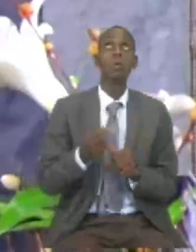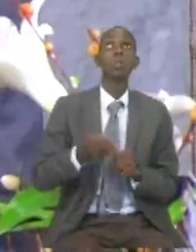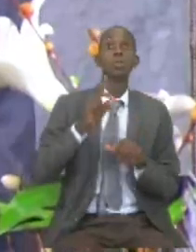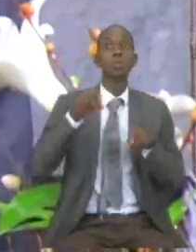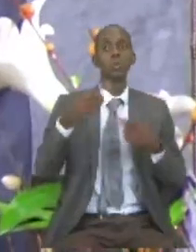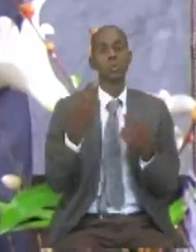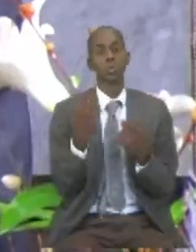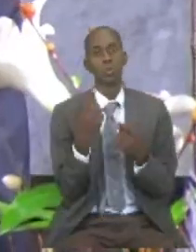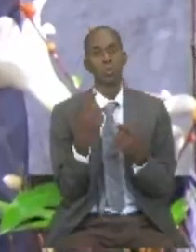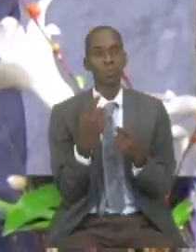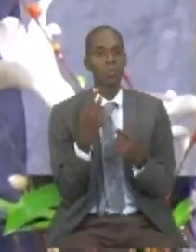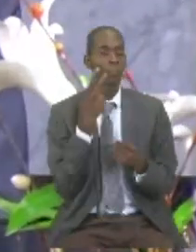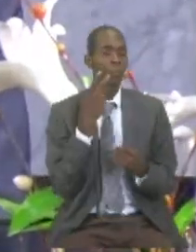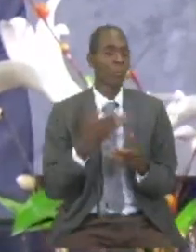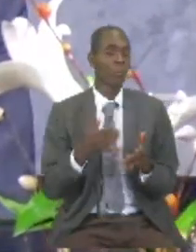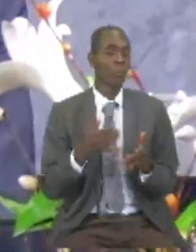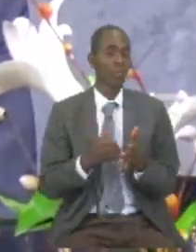vous vous approfondissez,